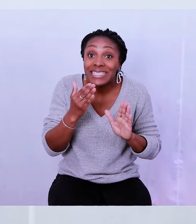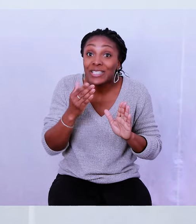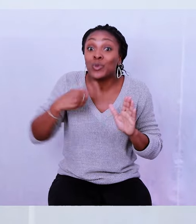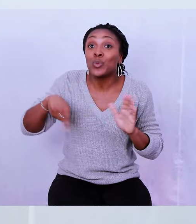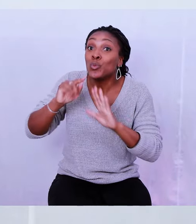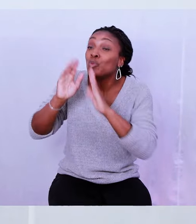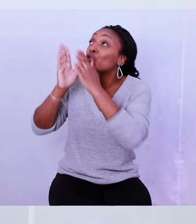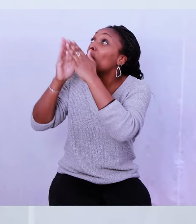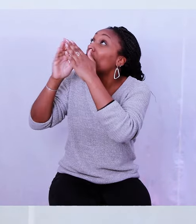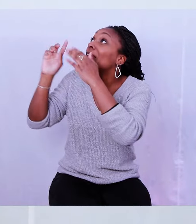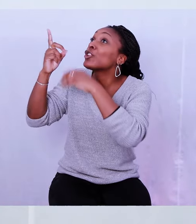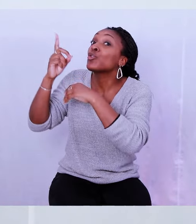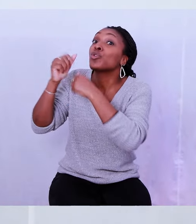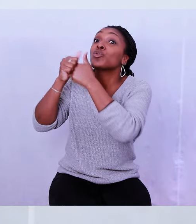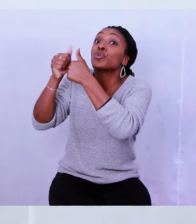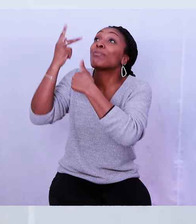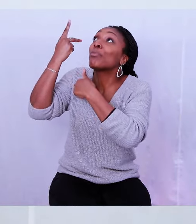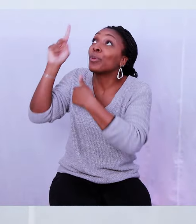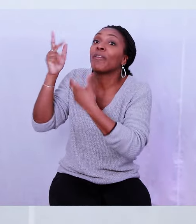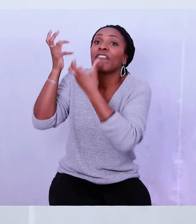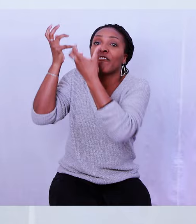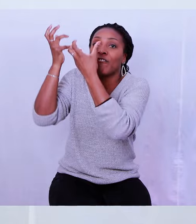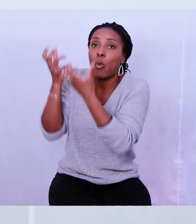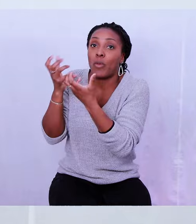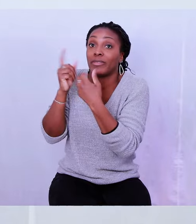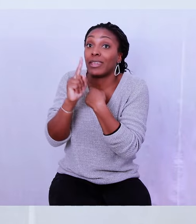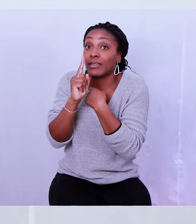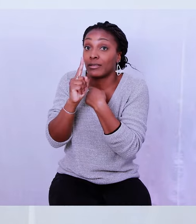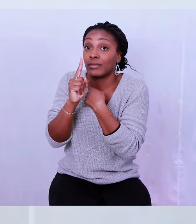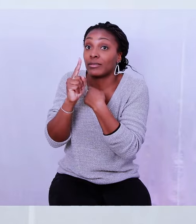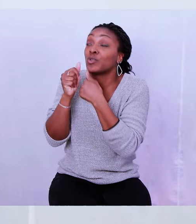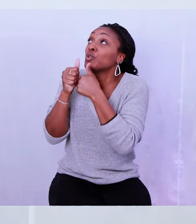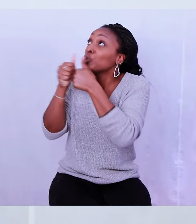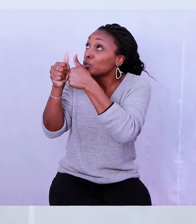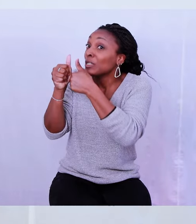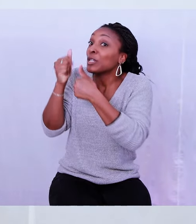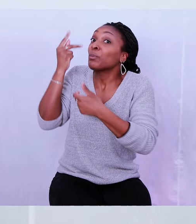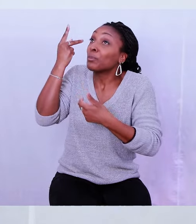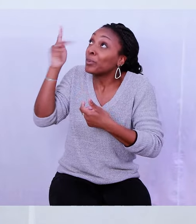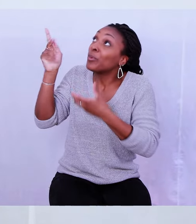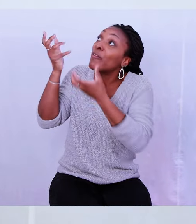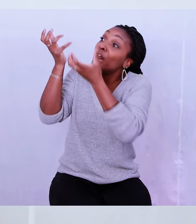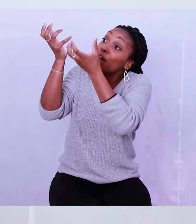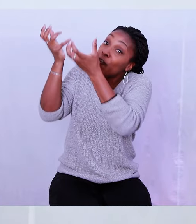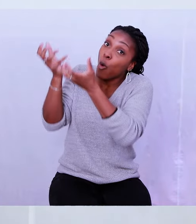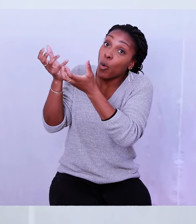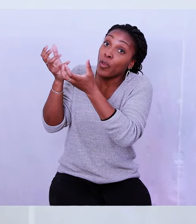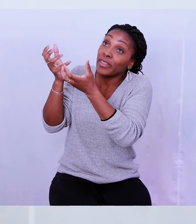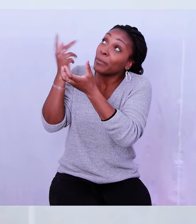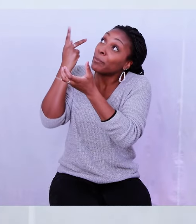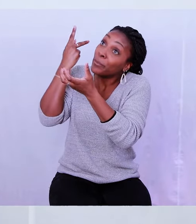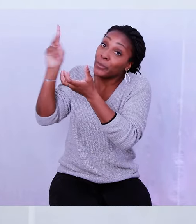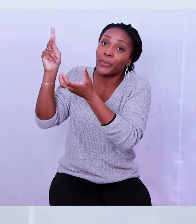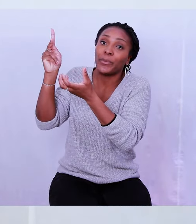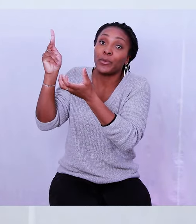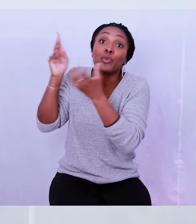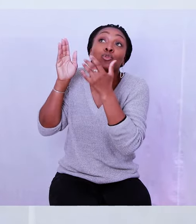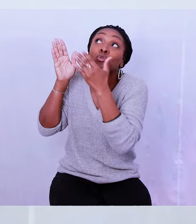suivant la volonté de Dieu, et c'est ça la partie principale de ce verset-là, si on demande quelque chose suivant la volonté de